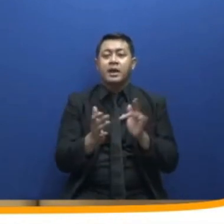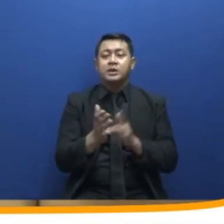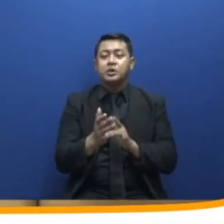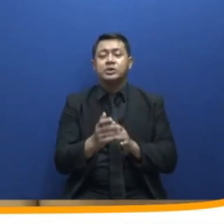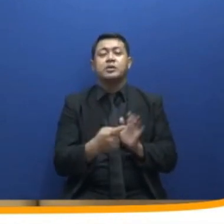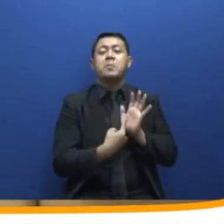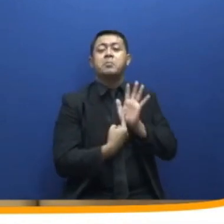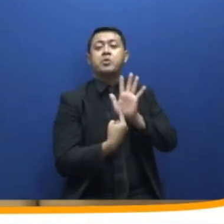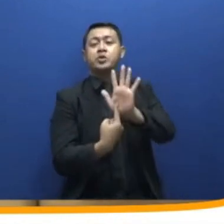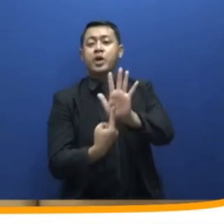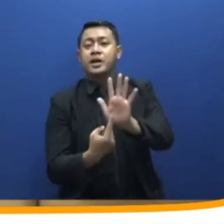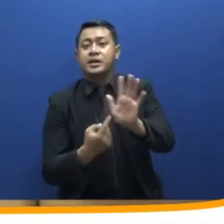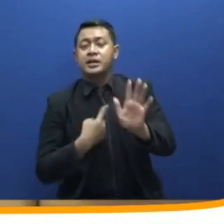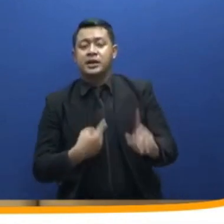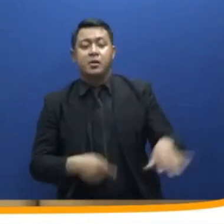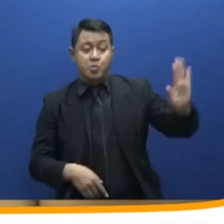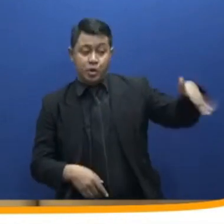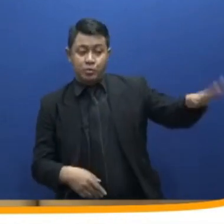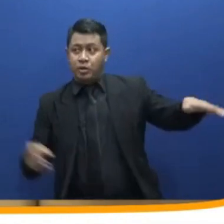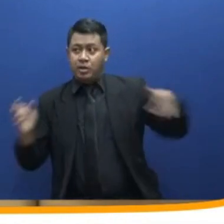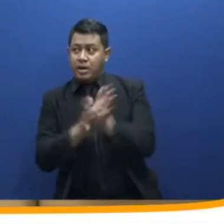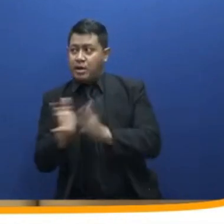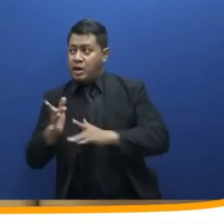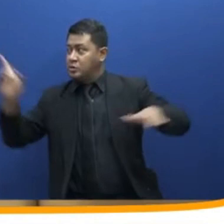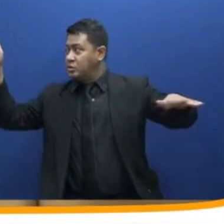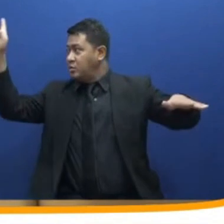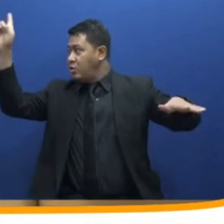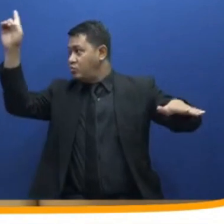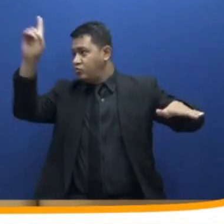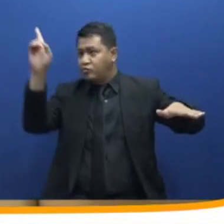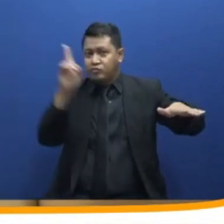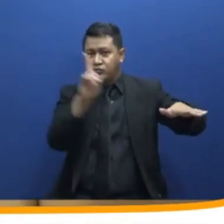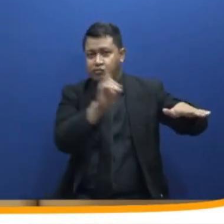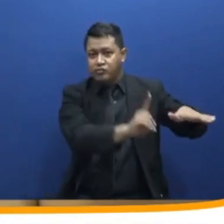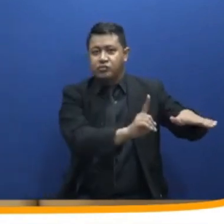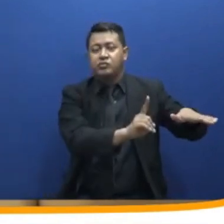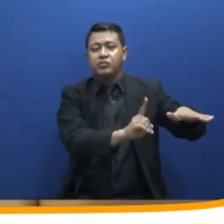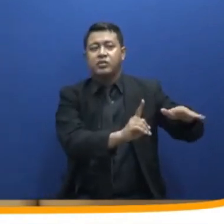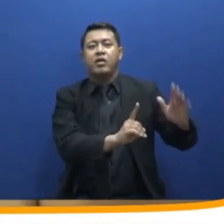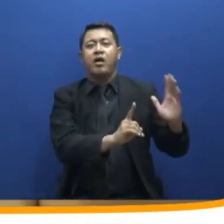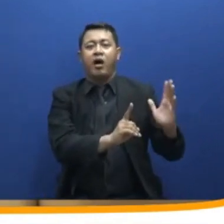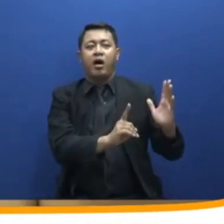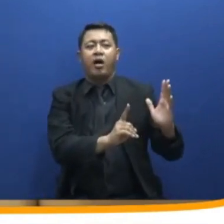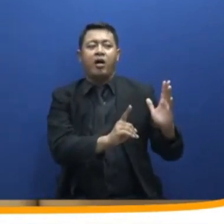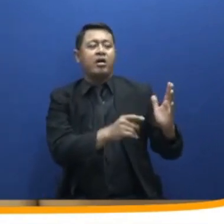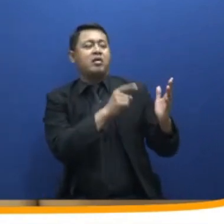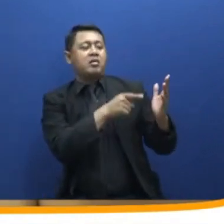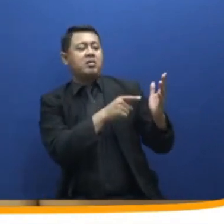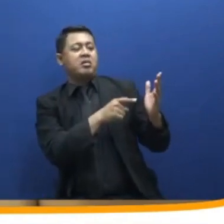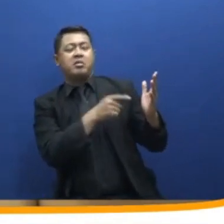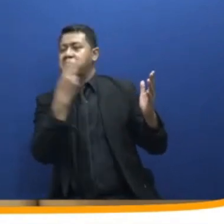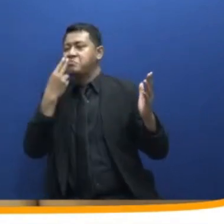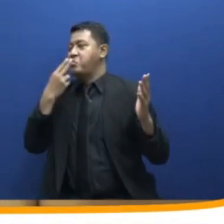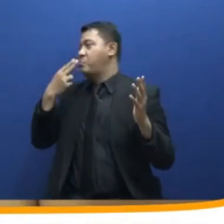dikasih tahu ini juga nggak percaya eh mereka juga masih belum percaya Thomas juga